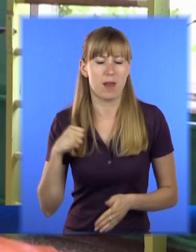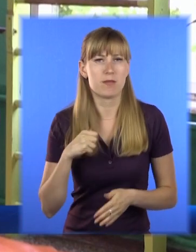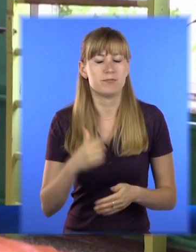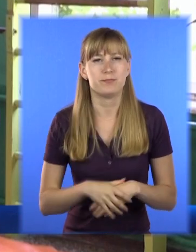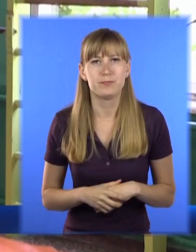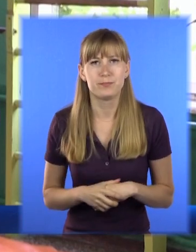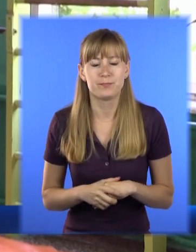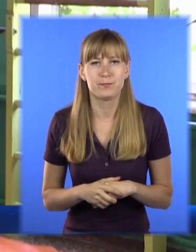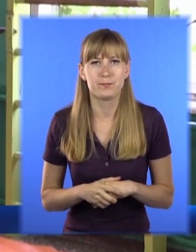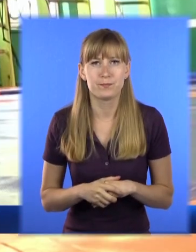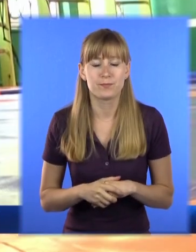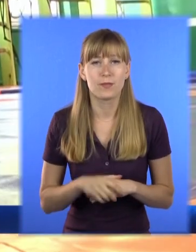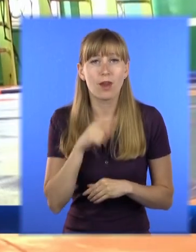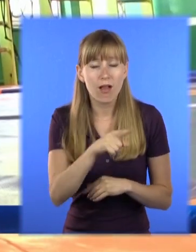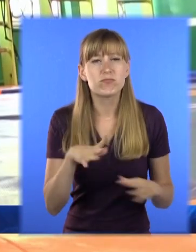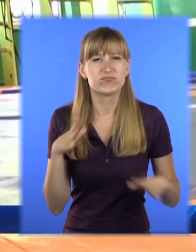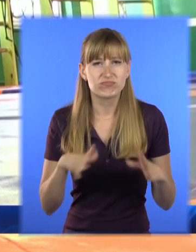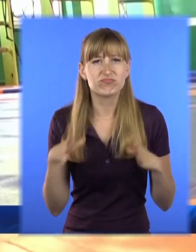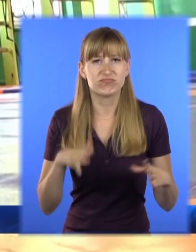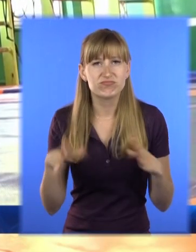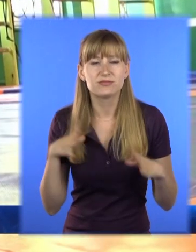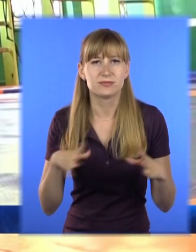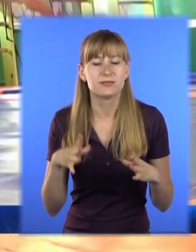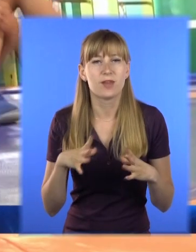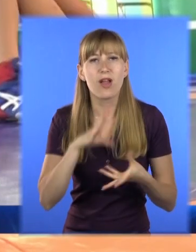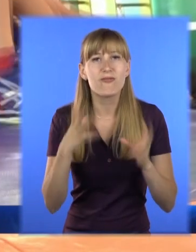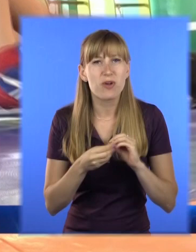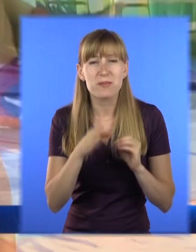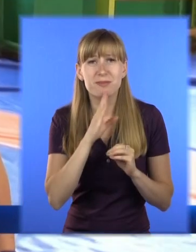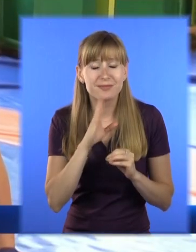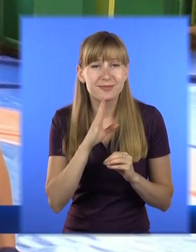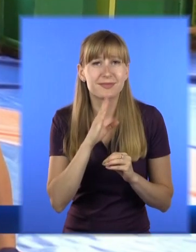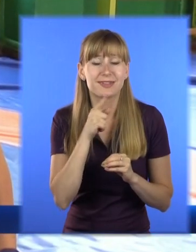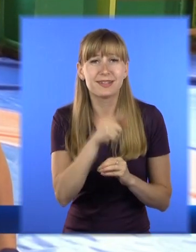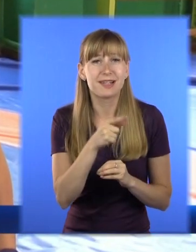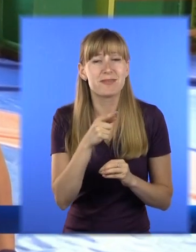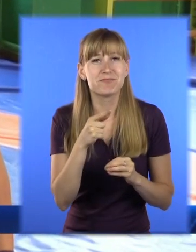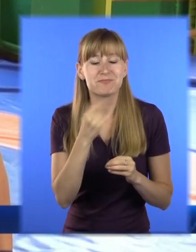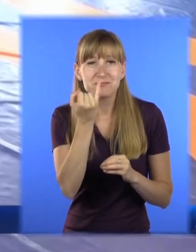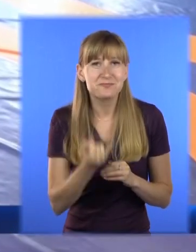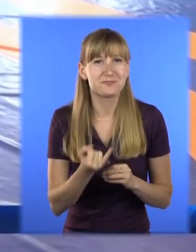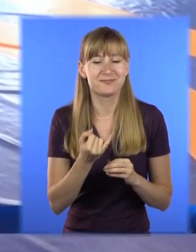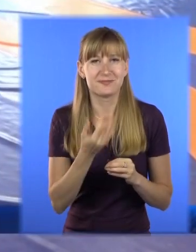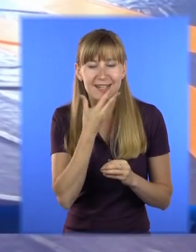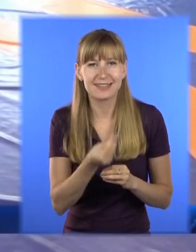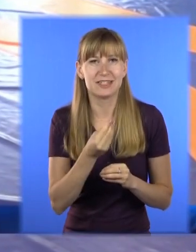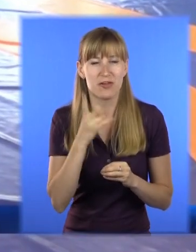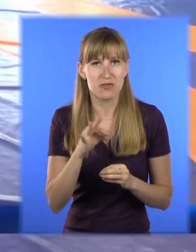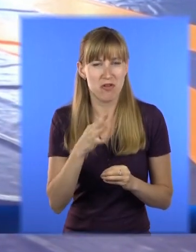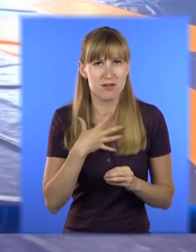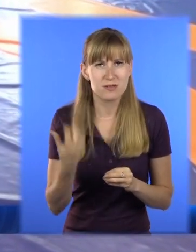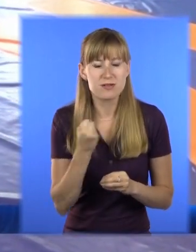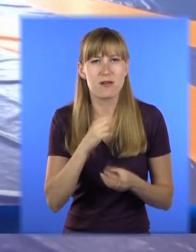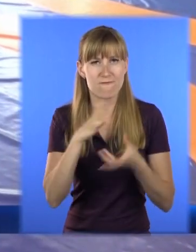вона добилась всього сама. А так проходить тренування чемпіонки. Важко уявити, як 13-річній дівчинці вдається виконувати